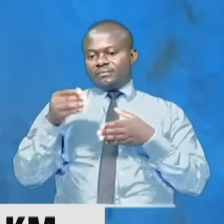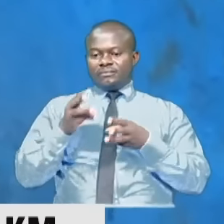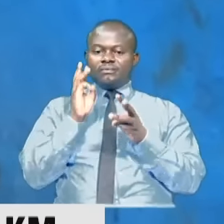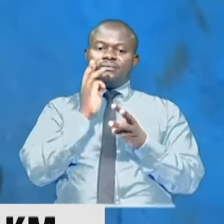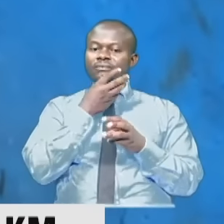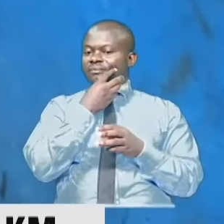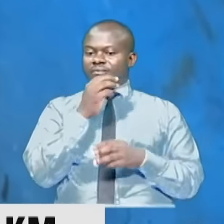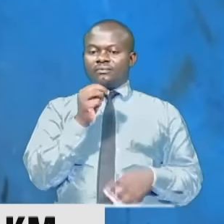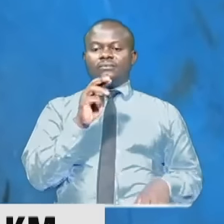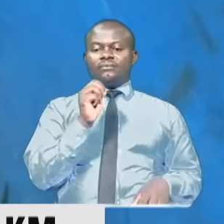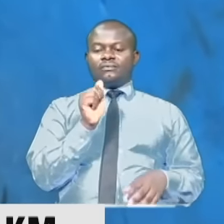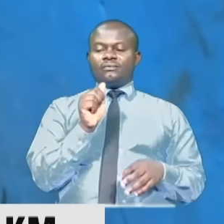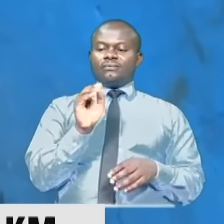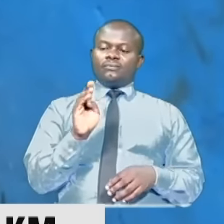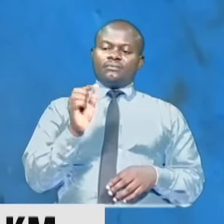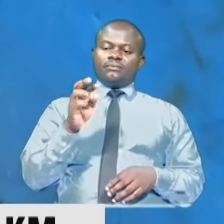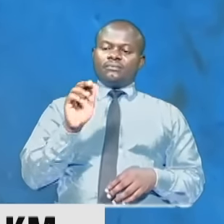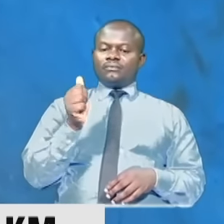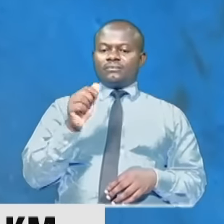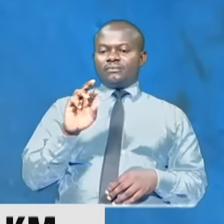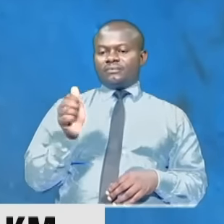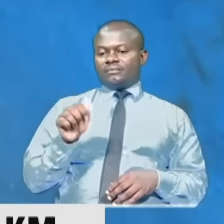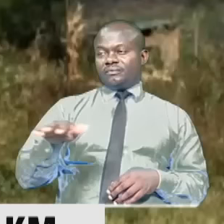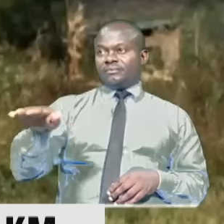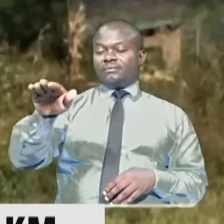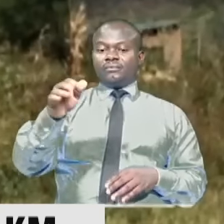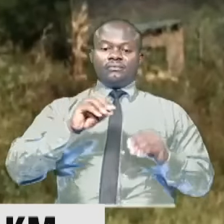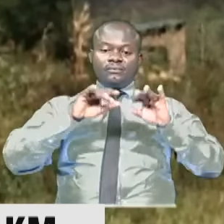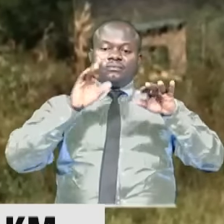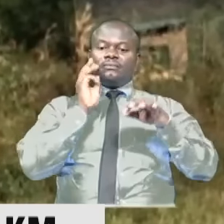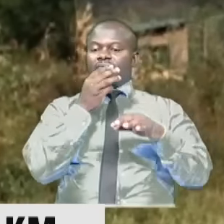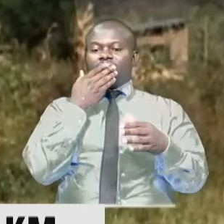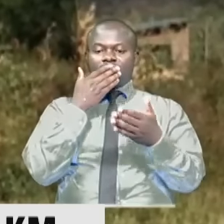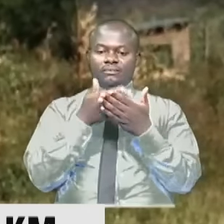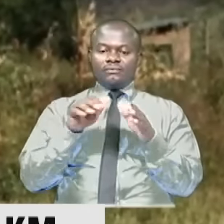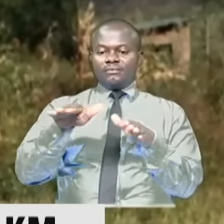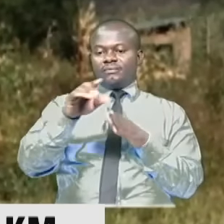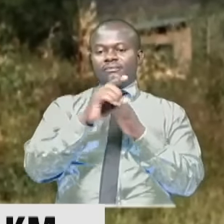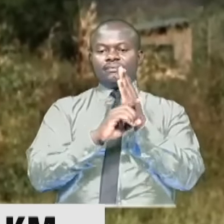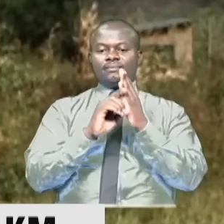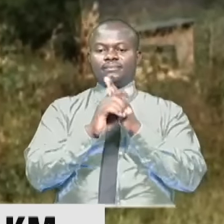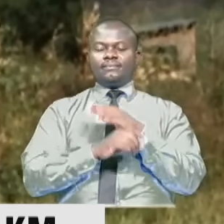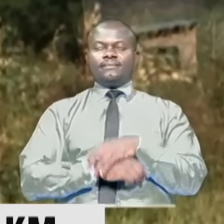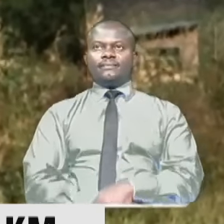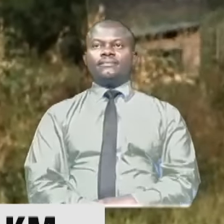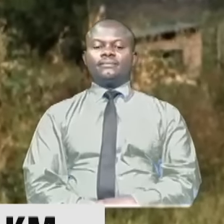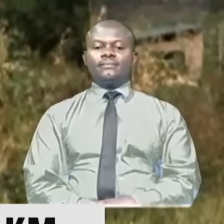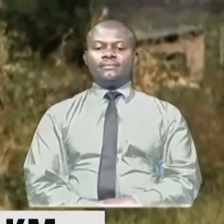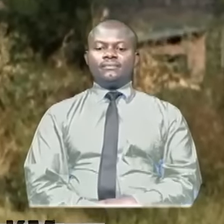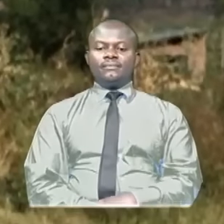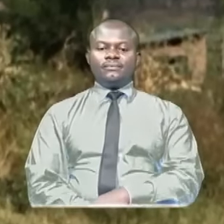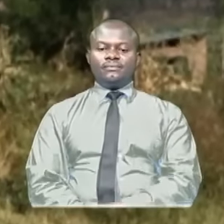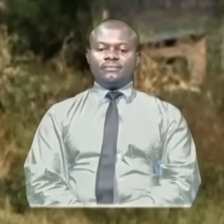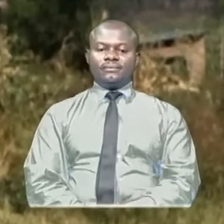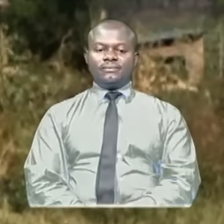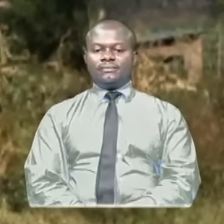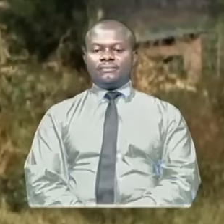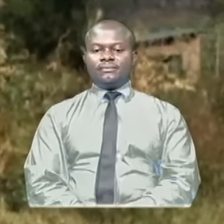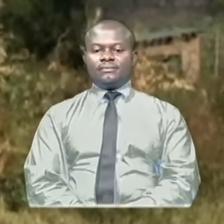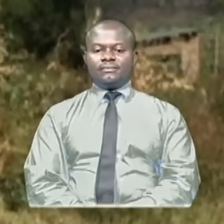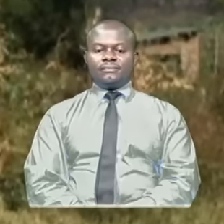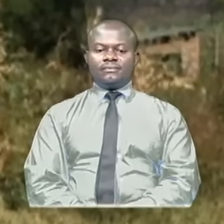wa Miramabugaragara ndetse n'ibigega binini byo gusakaza amazi hirya no hino mu karere Munyaneza Geoffrey